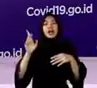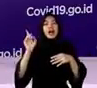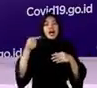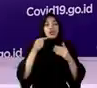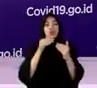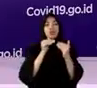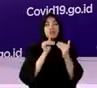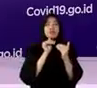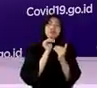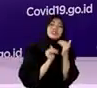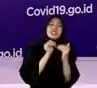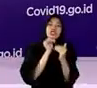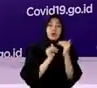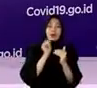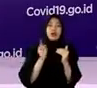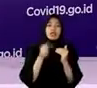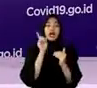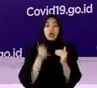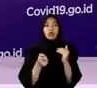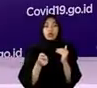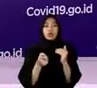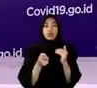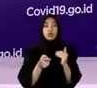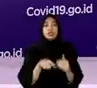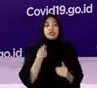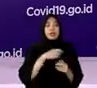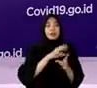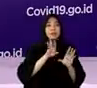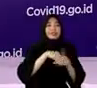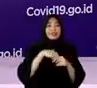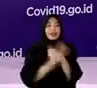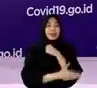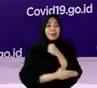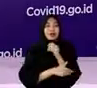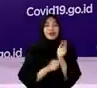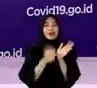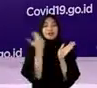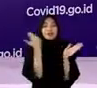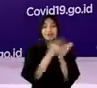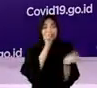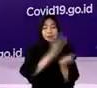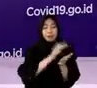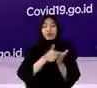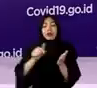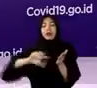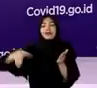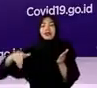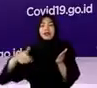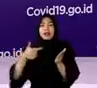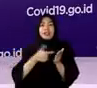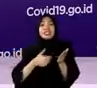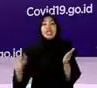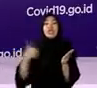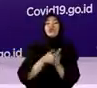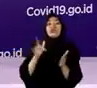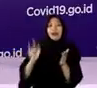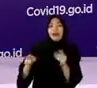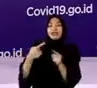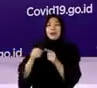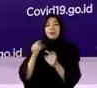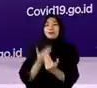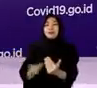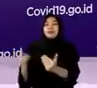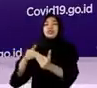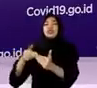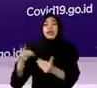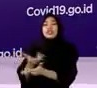sudah termaktub di dalam instruksi Menteri Dalam Negeri tersebut. Khususnya dalam rangka menghadapi